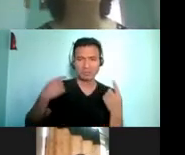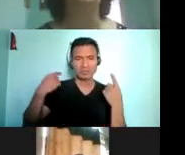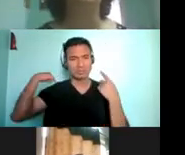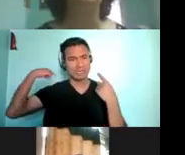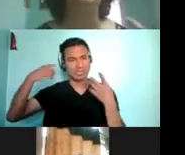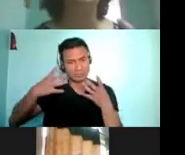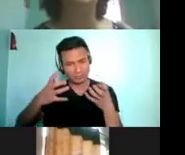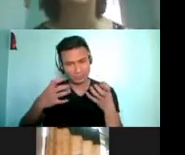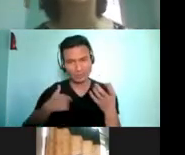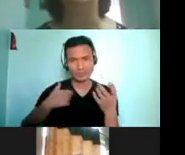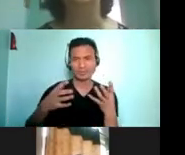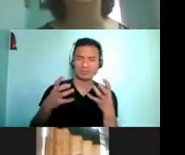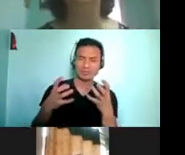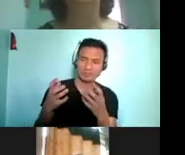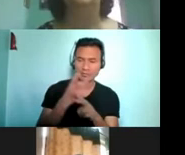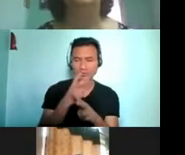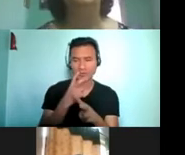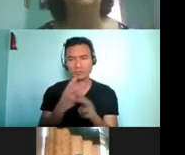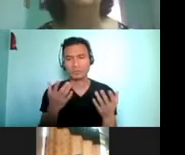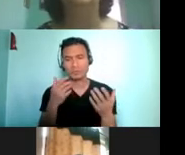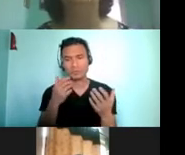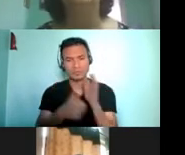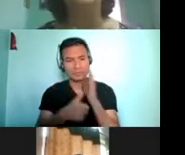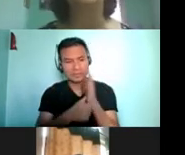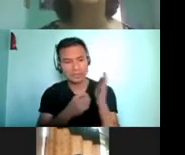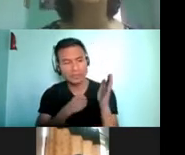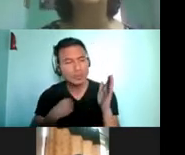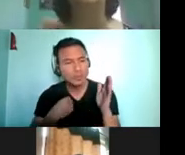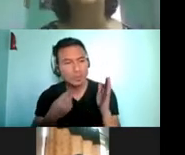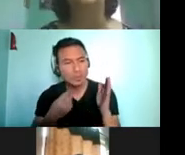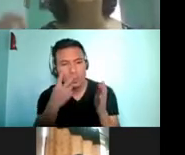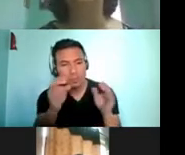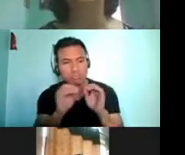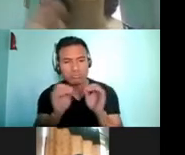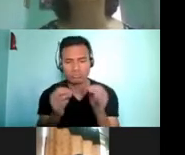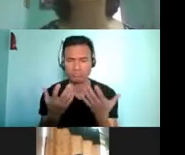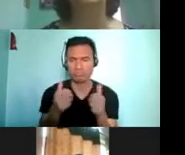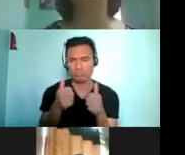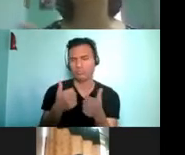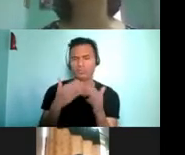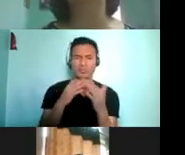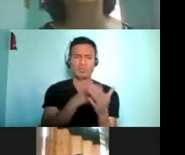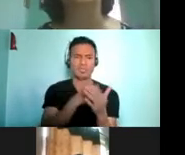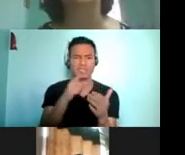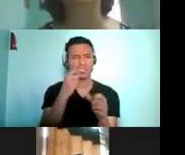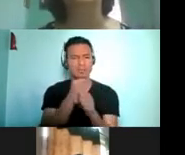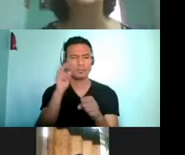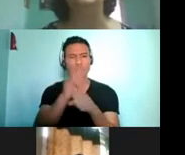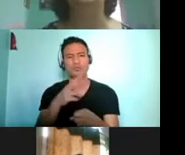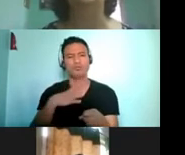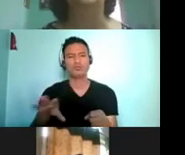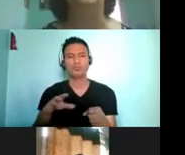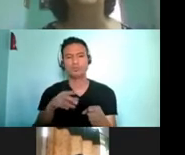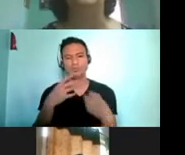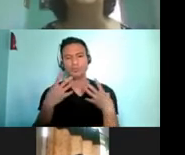आज झमझम झमझम झमझम भएको छ भन्यो अनि जचाउन गयो केही पनि देखिँदैन घरकाले यो त यस्तै हो काम चोर हो काम गर्न अल्छी लाएर